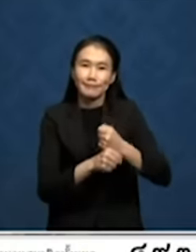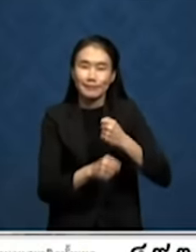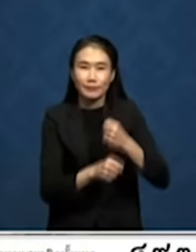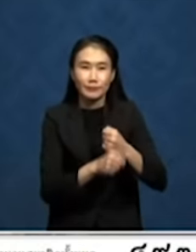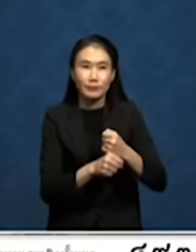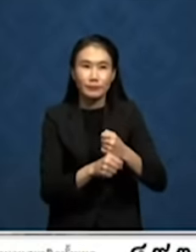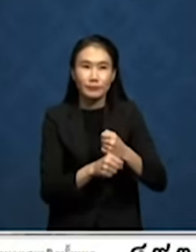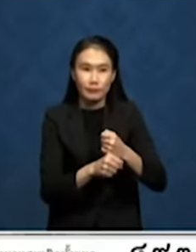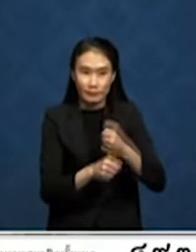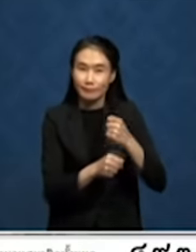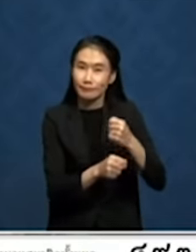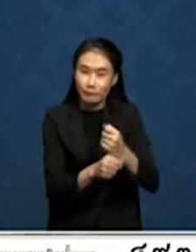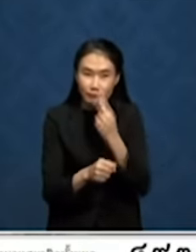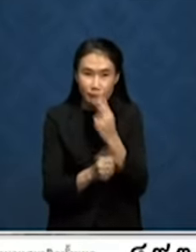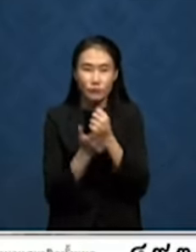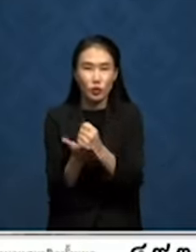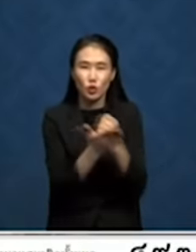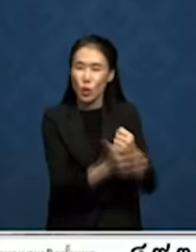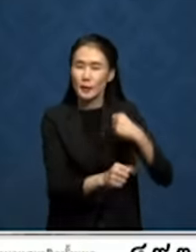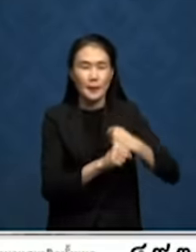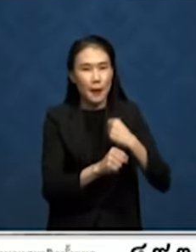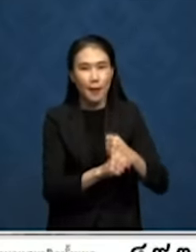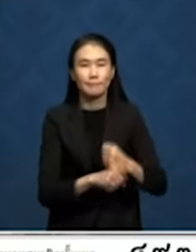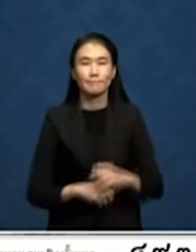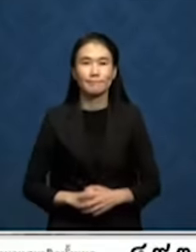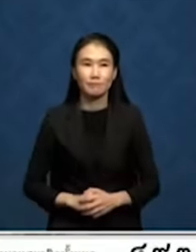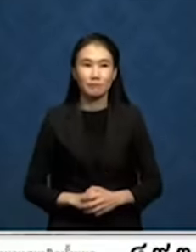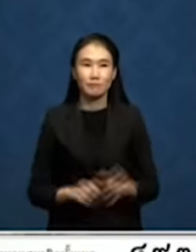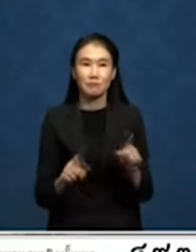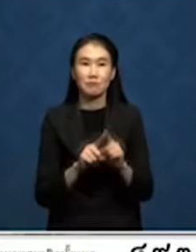านอย่างเต็มที่และจะทำงานหนักยิ่งกว่าเดิมค่ะไม่มีอะไรมาหยุดเราได้นะคะ